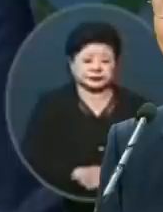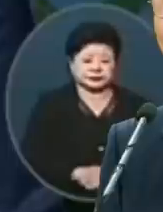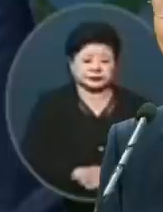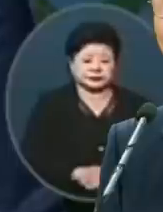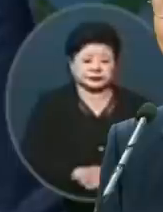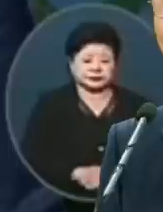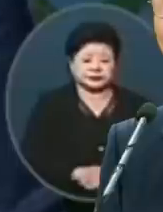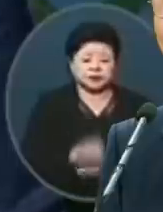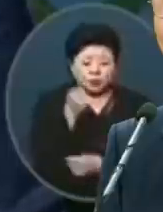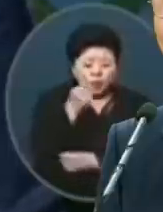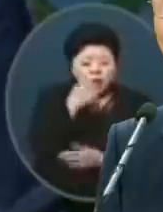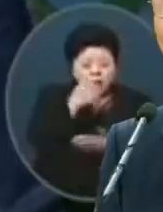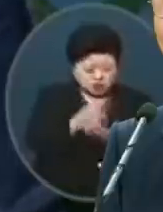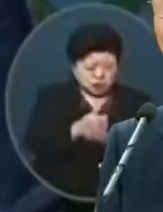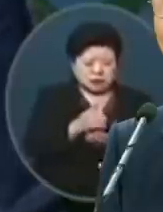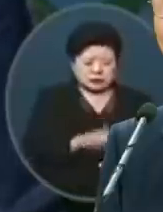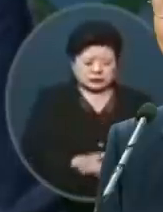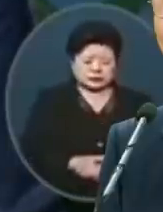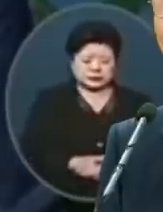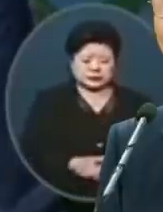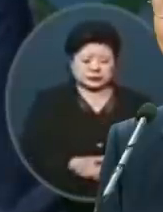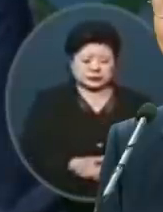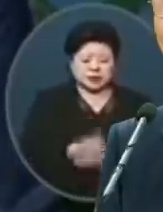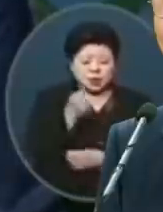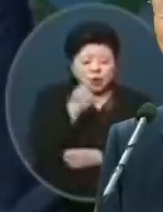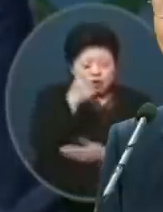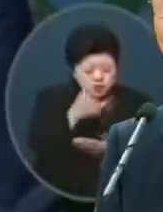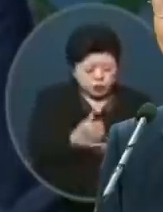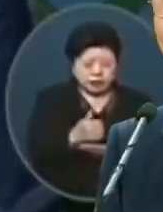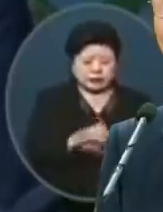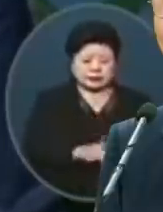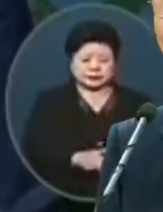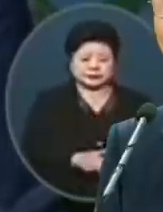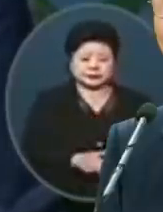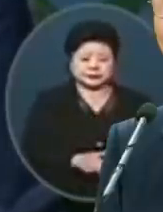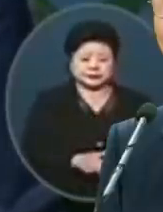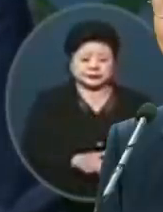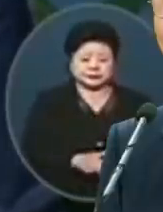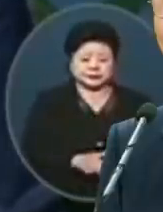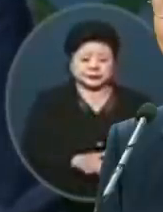원죄인 것입니다. 그 원죄에